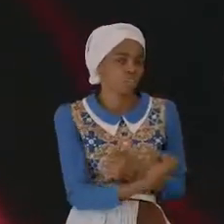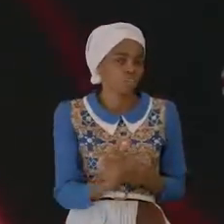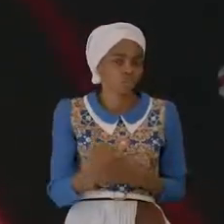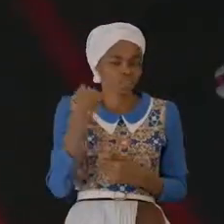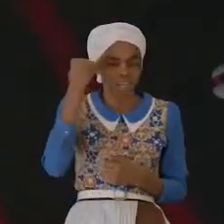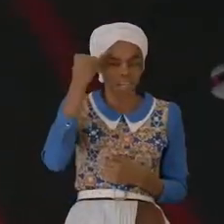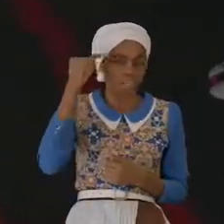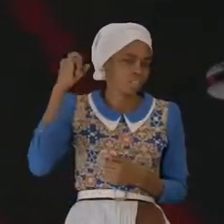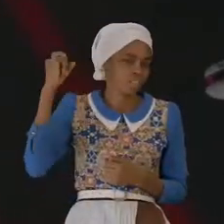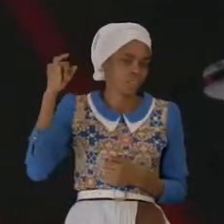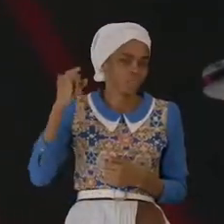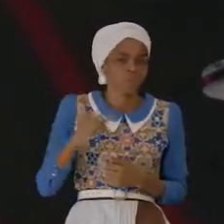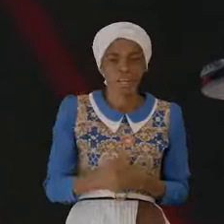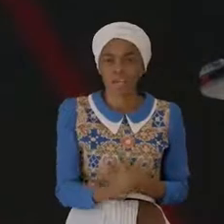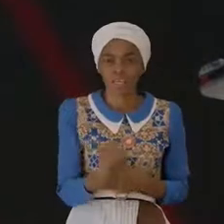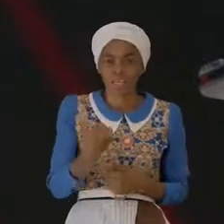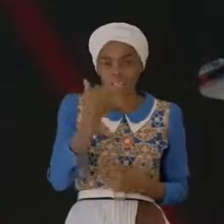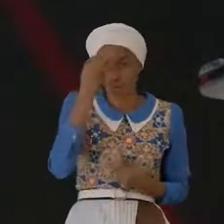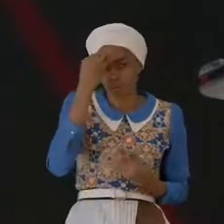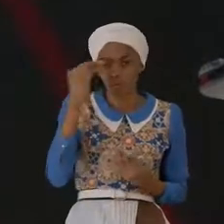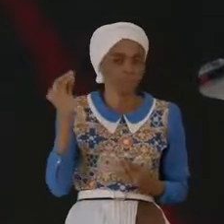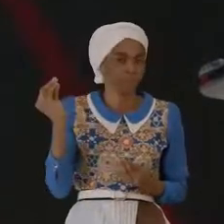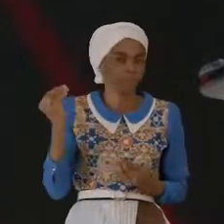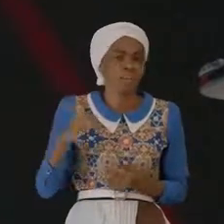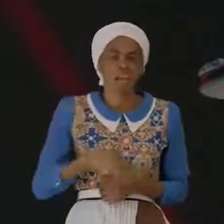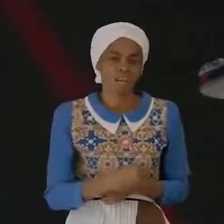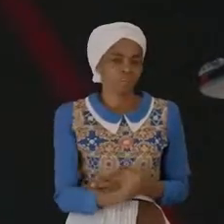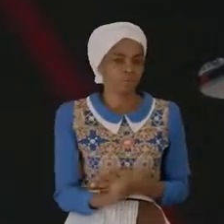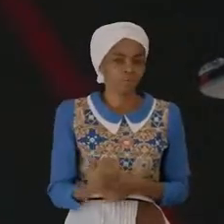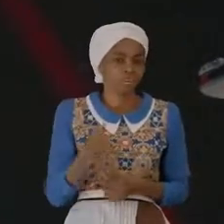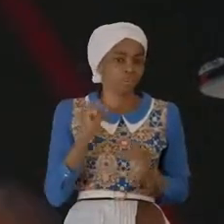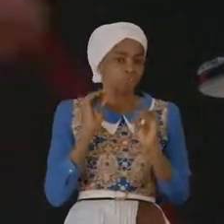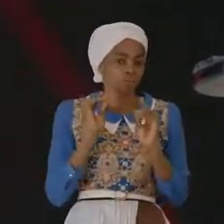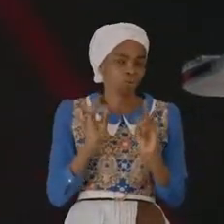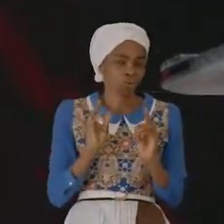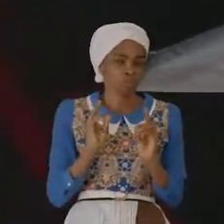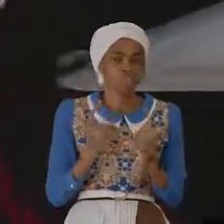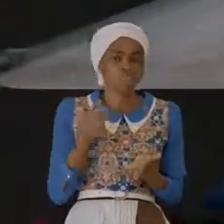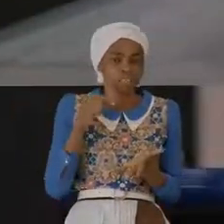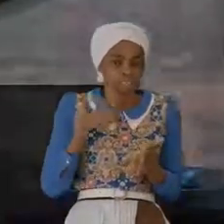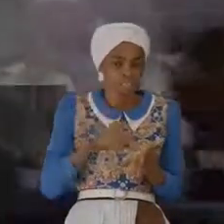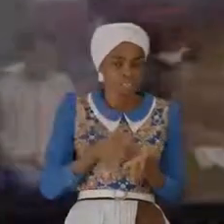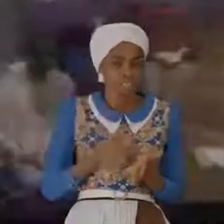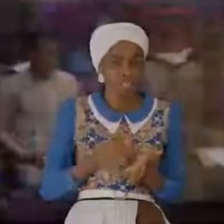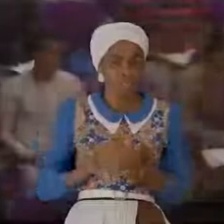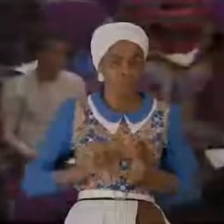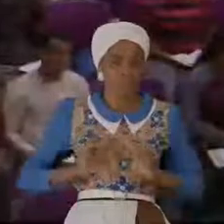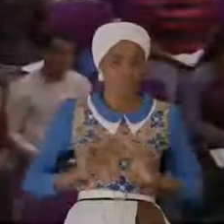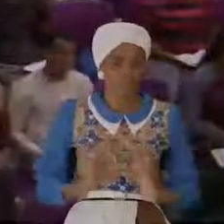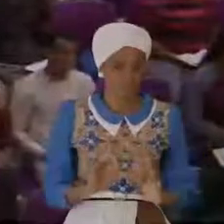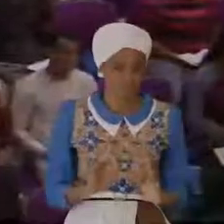autre idée, une autre opinion, une autre doctrine. Cette